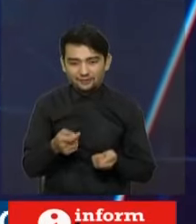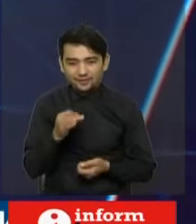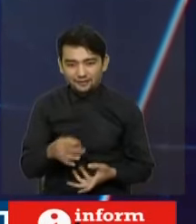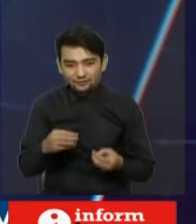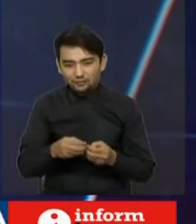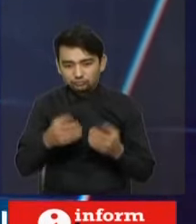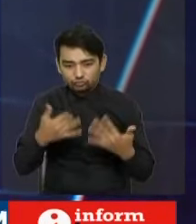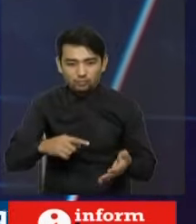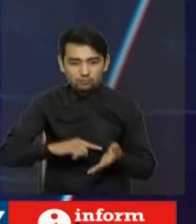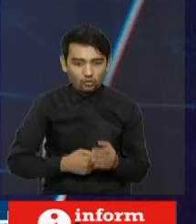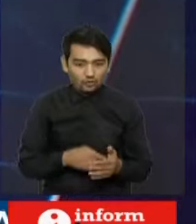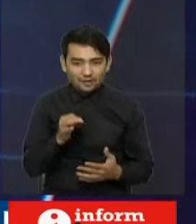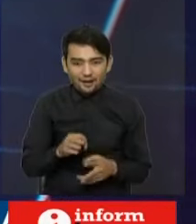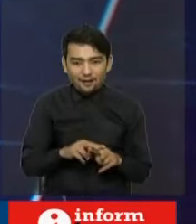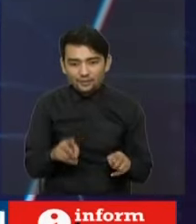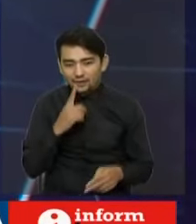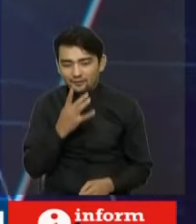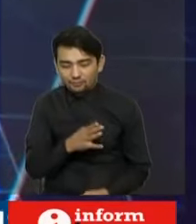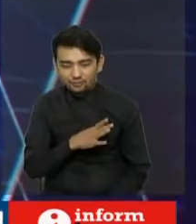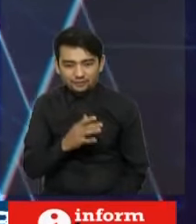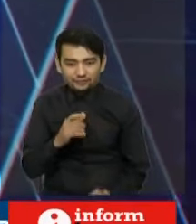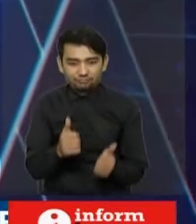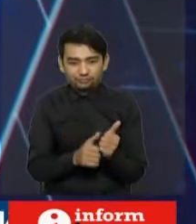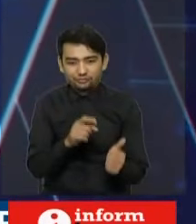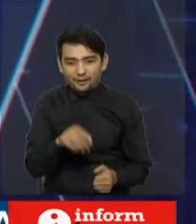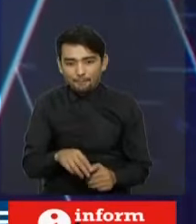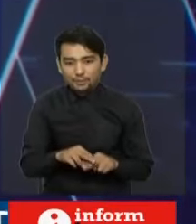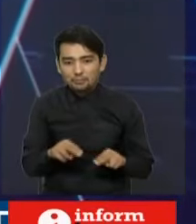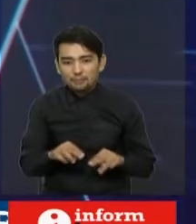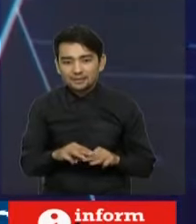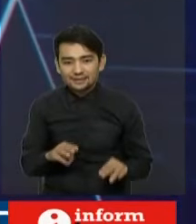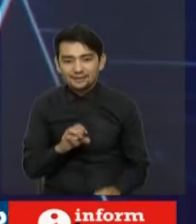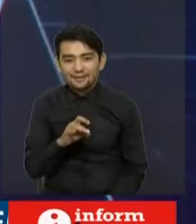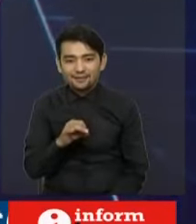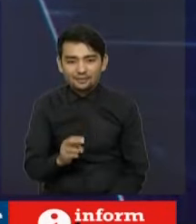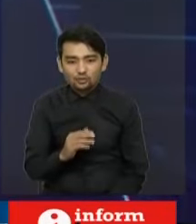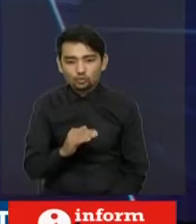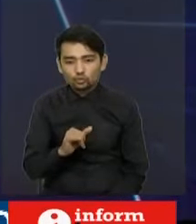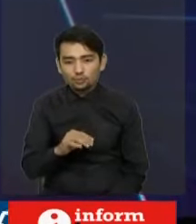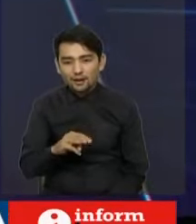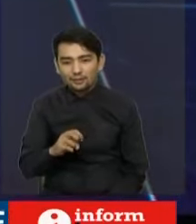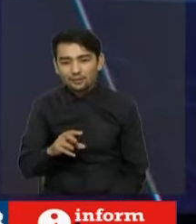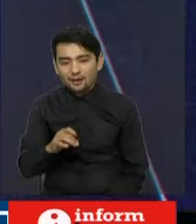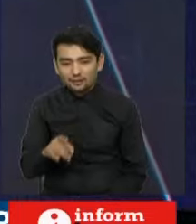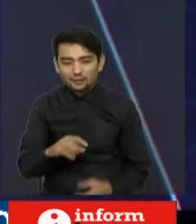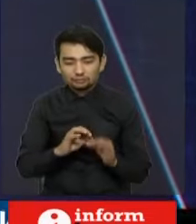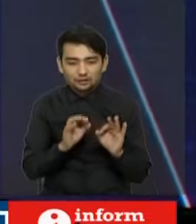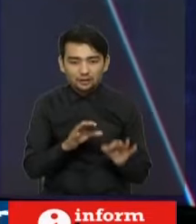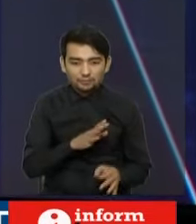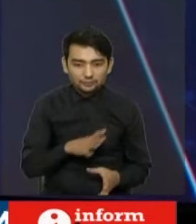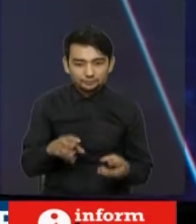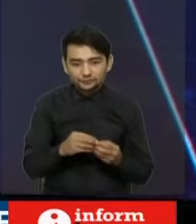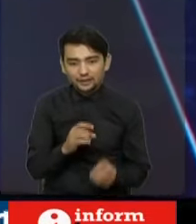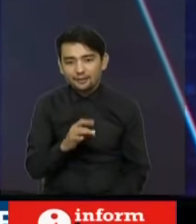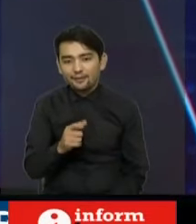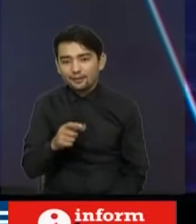окончательное решение. С таким заявлением сегодня выступил заместитель премьер-министра Серик Жумангарин. Чиновник объясняет это соблюдением